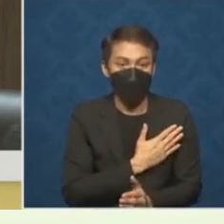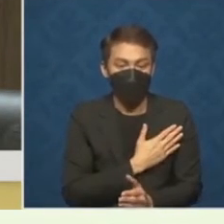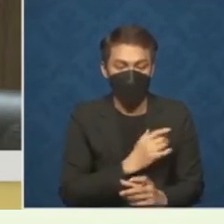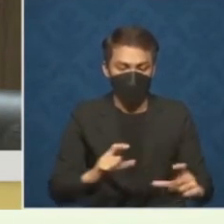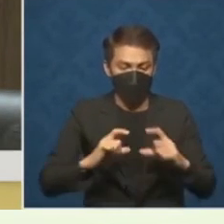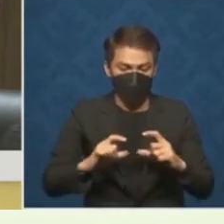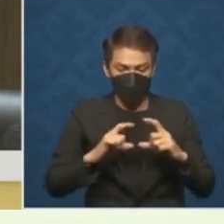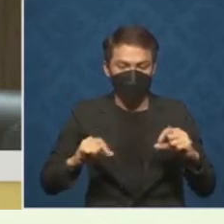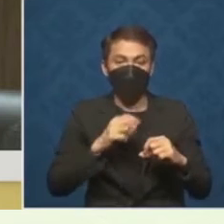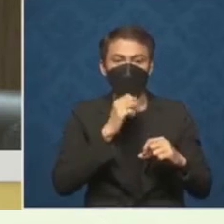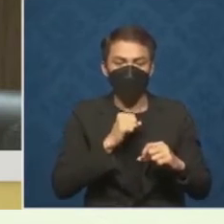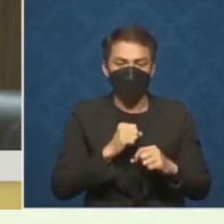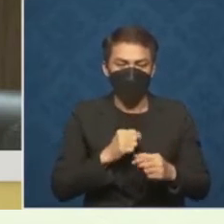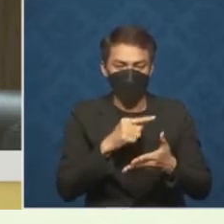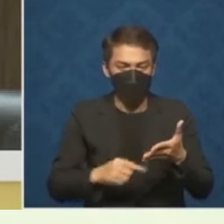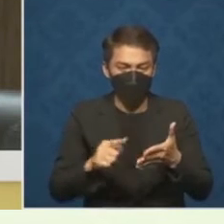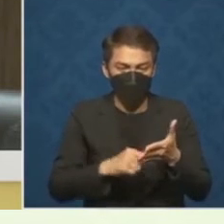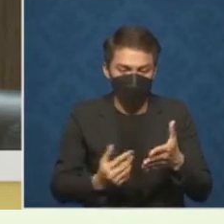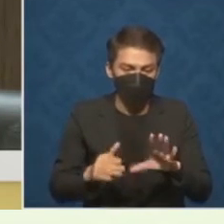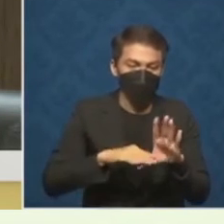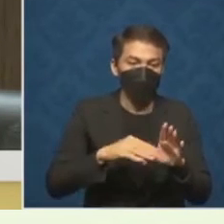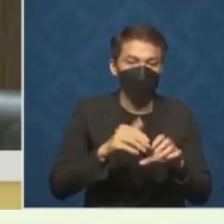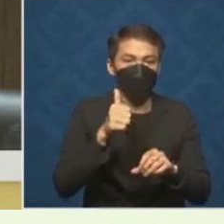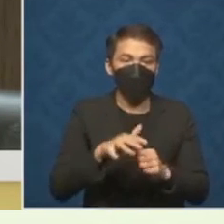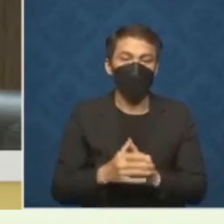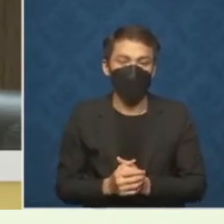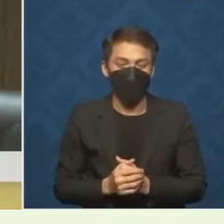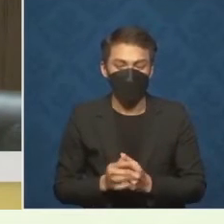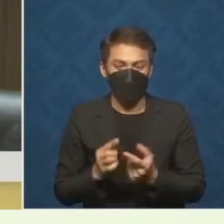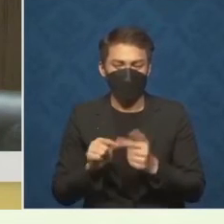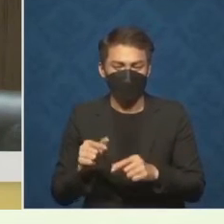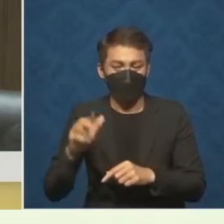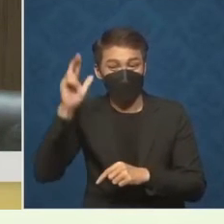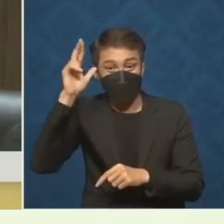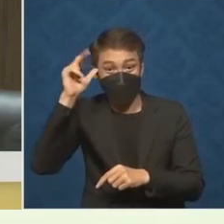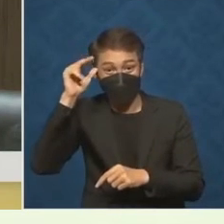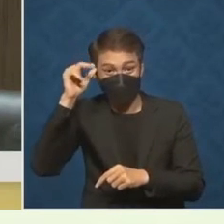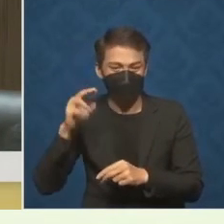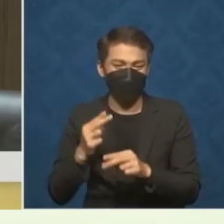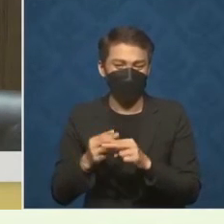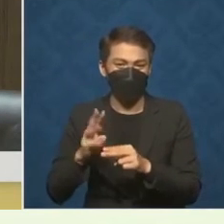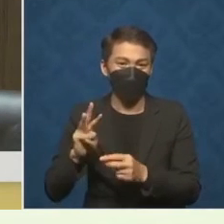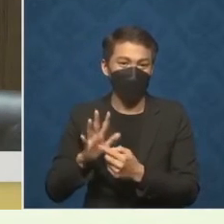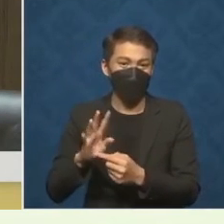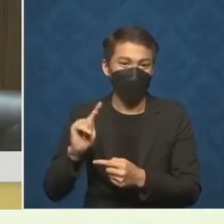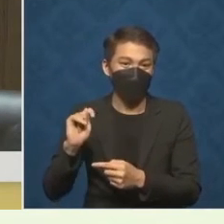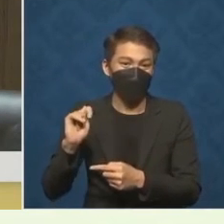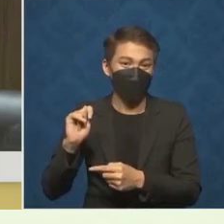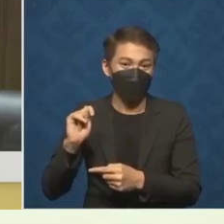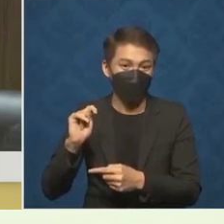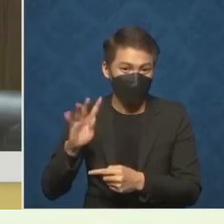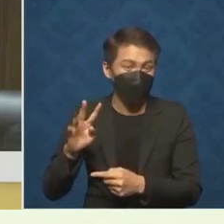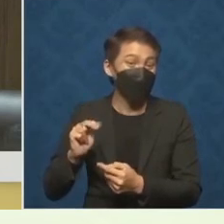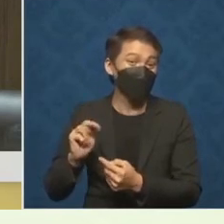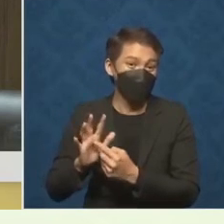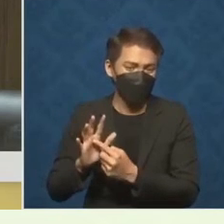ณีคุณวัฒนาเนี่ยนะครับที่ลำปางมีหลักฐานว่าจ่ายเงินจริงนะครับเยอะแยะอย่างที่ผมเสนอเนี่ยฮะแต่คุณวั